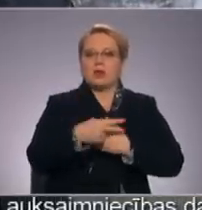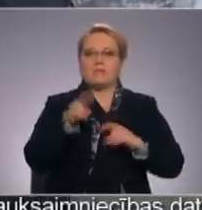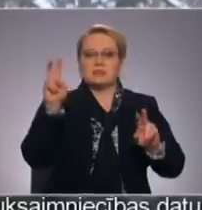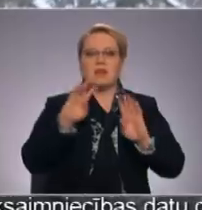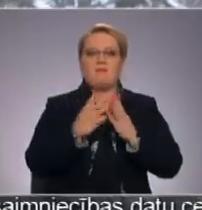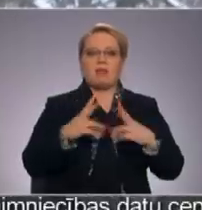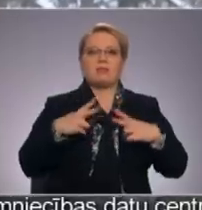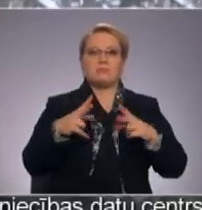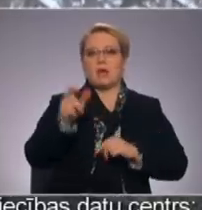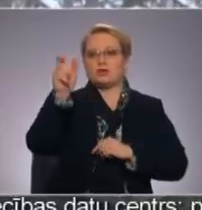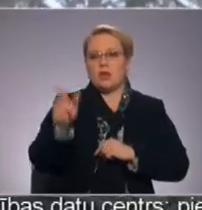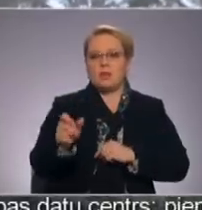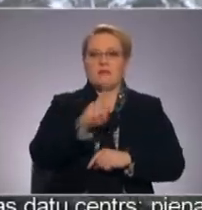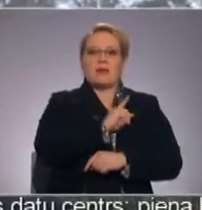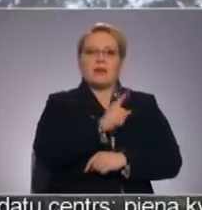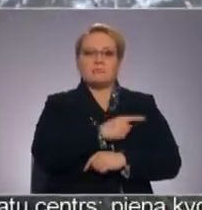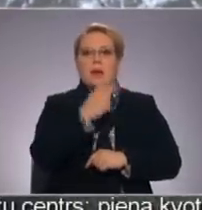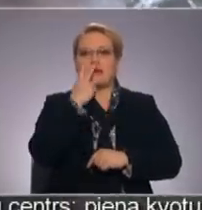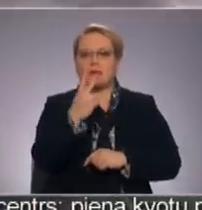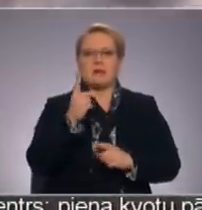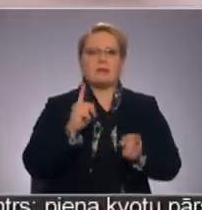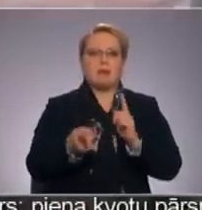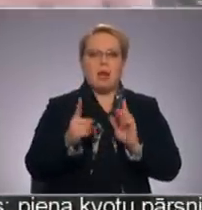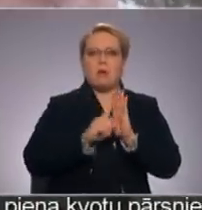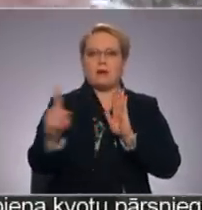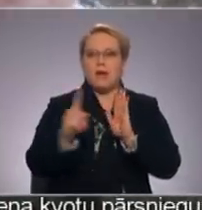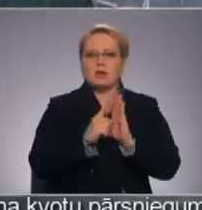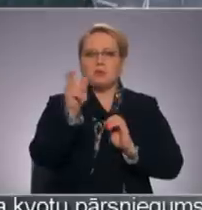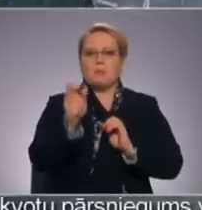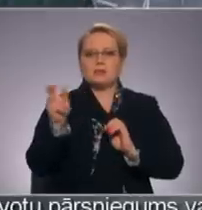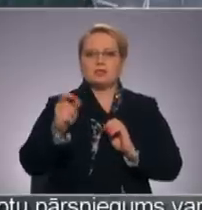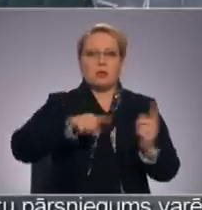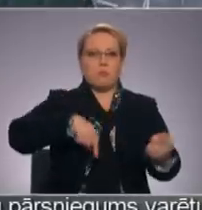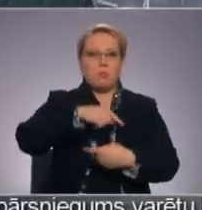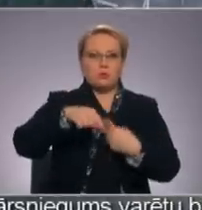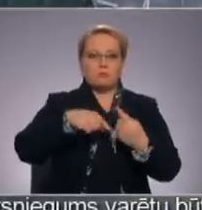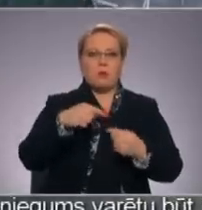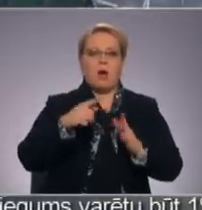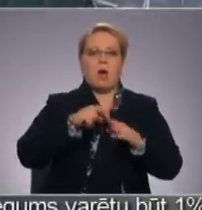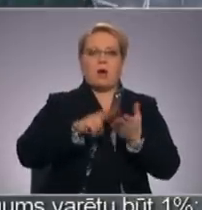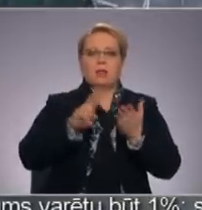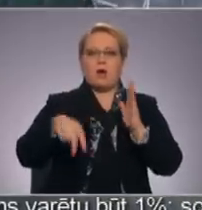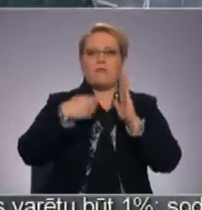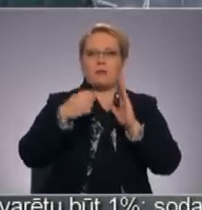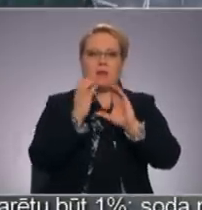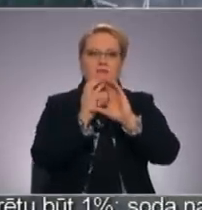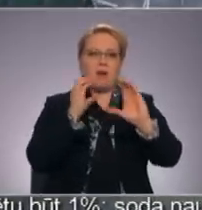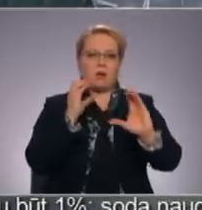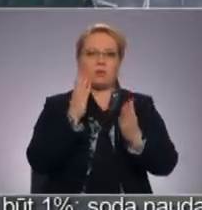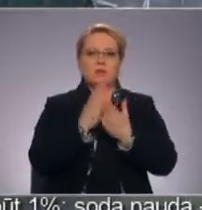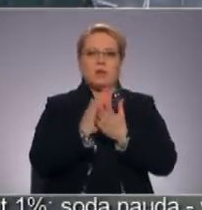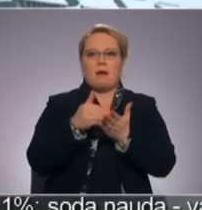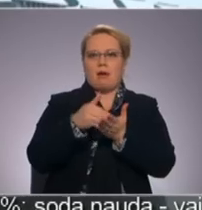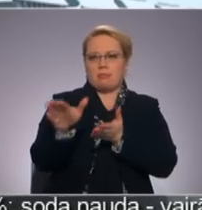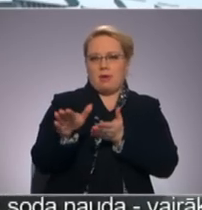valdes priekšsēdētājam, vai ir iespējams redzēt reālo reisa pasažieru plūsmu, atļauja filmēt vilcienu vagonos mums tiek